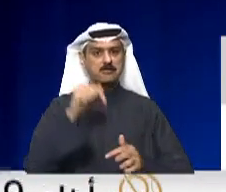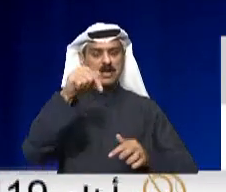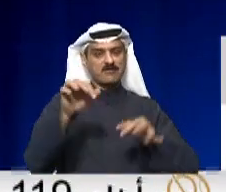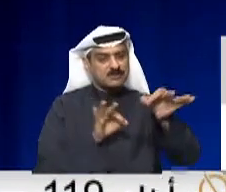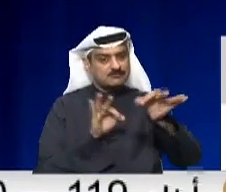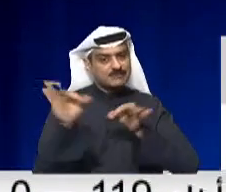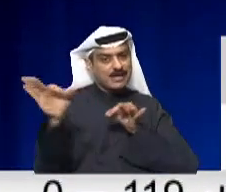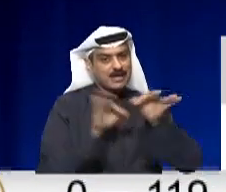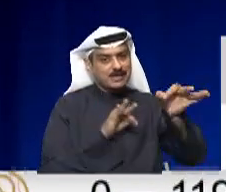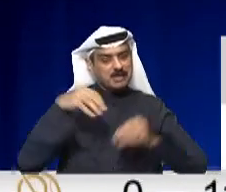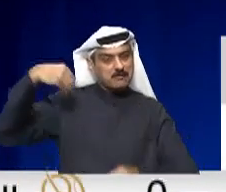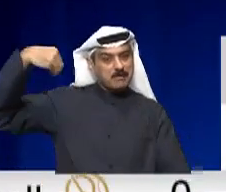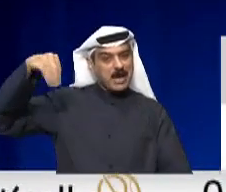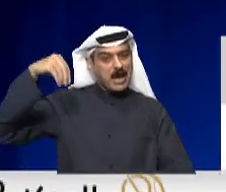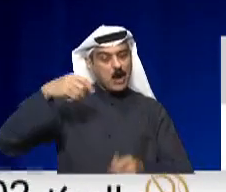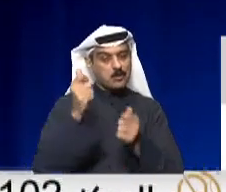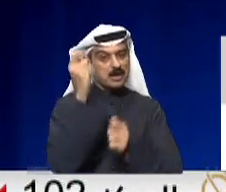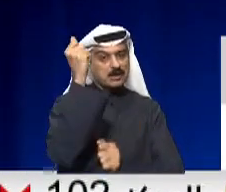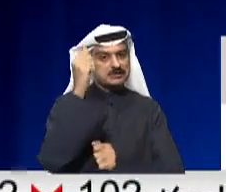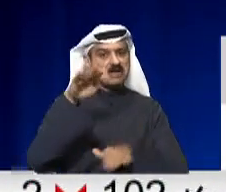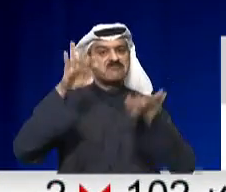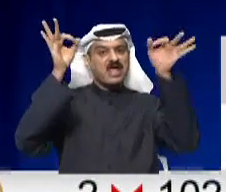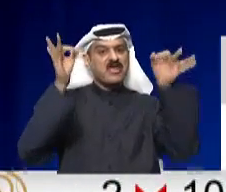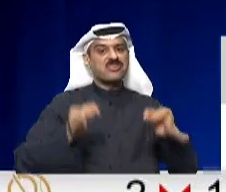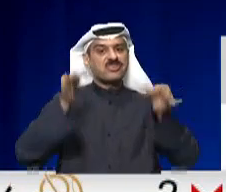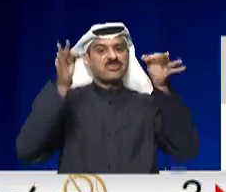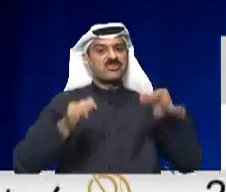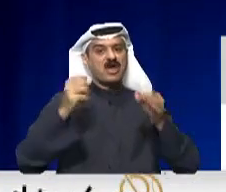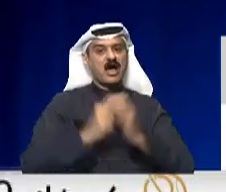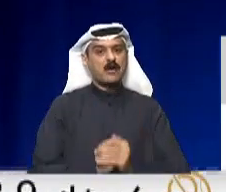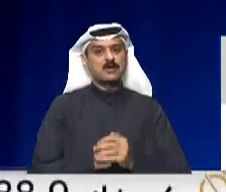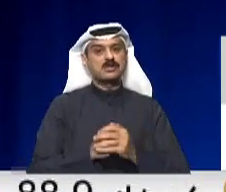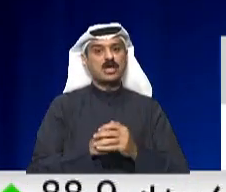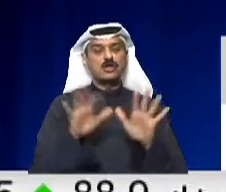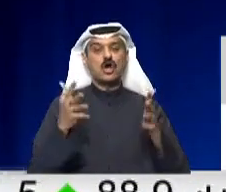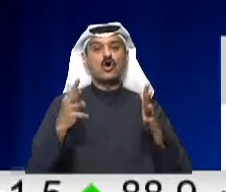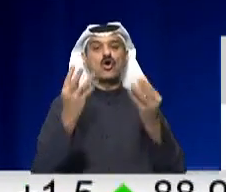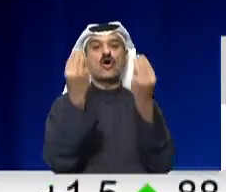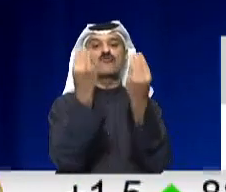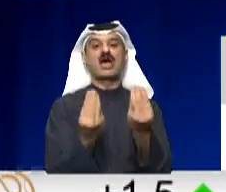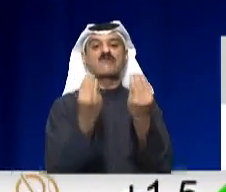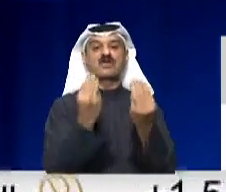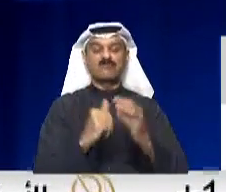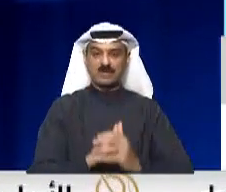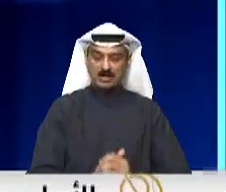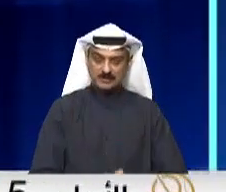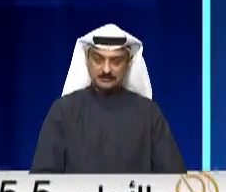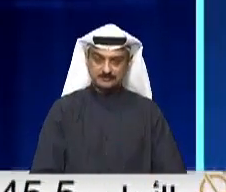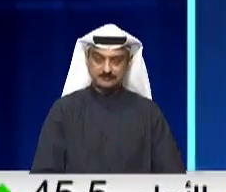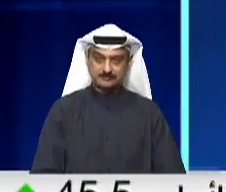بعض الأوراق المالية ذات الدخل الثابت لتقليل حجم المخاطر على المحفظة الاستثمارية.